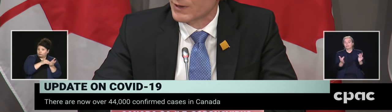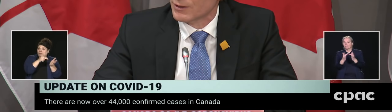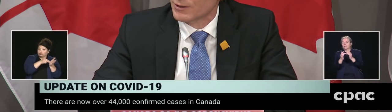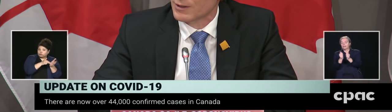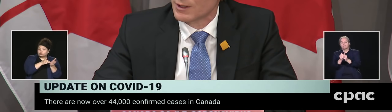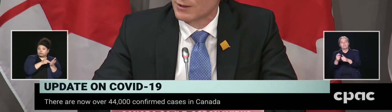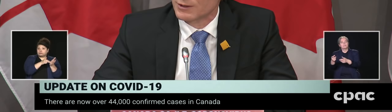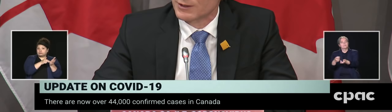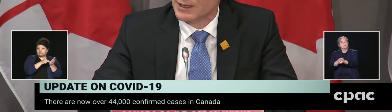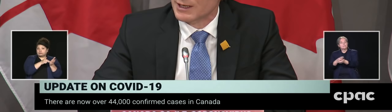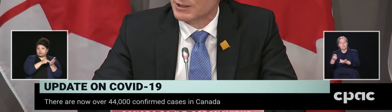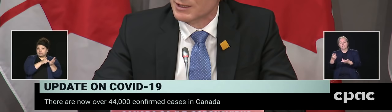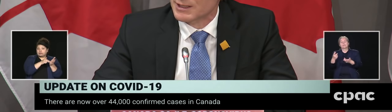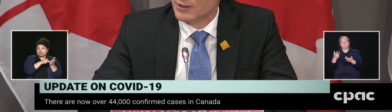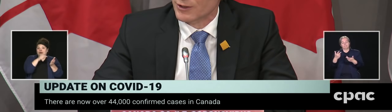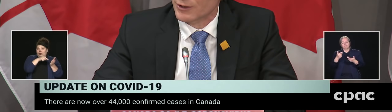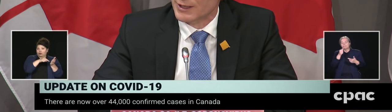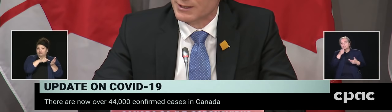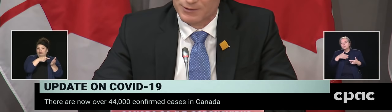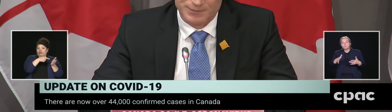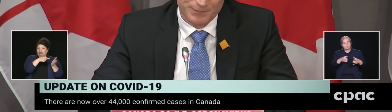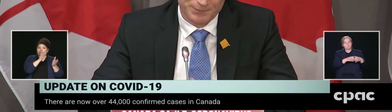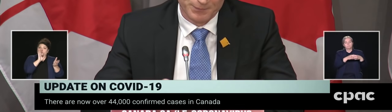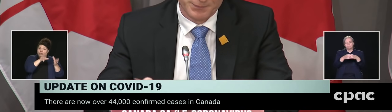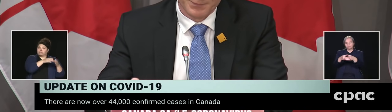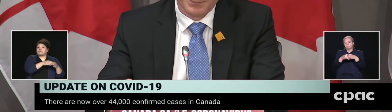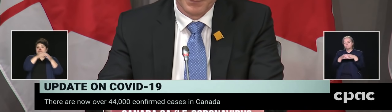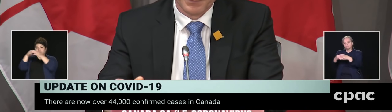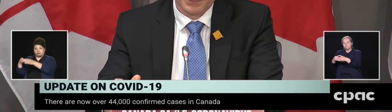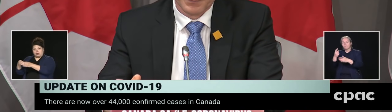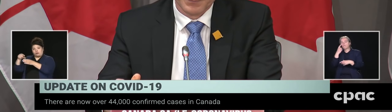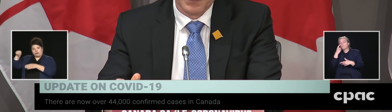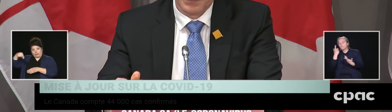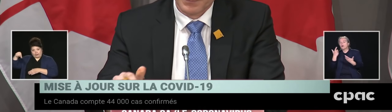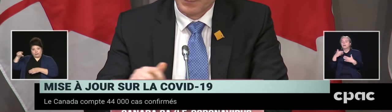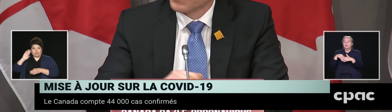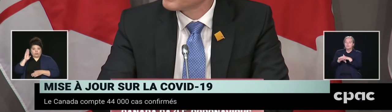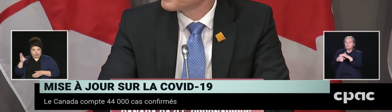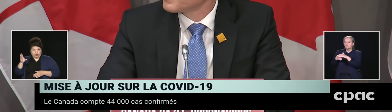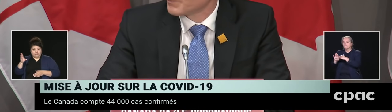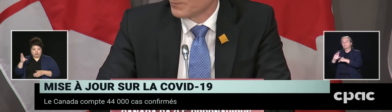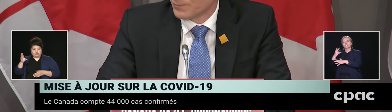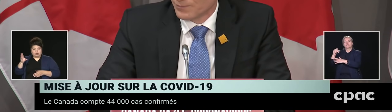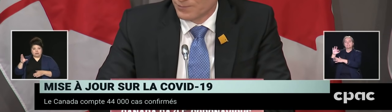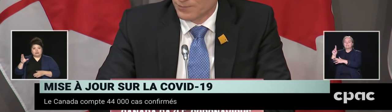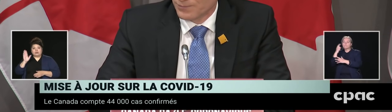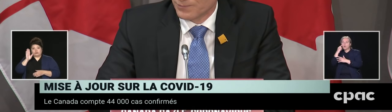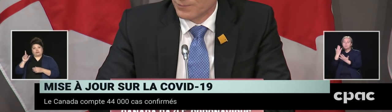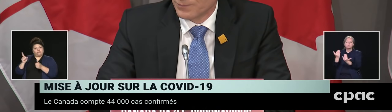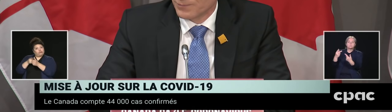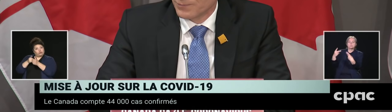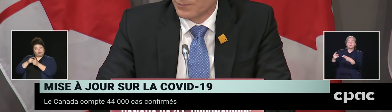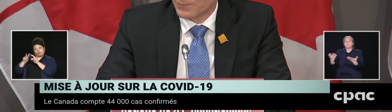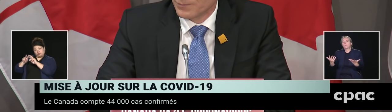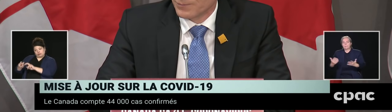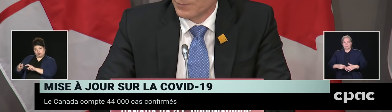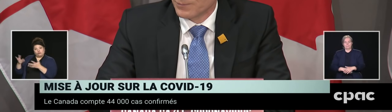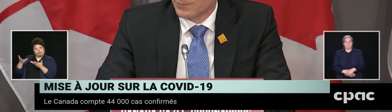Québec pour faire le triage initial de reconnaissance. Merci, Monsieur le Ministre. Opérateur, prochaine question, s'il vous